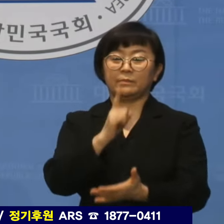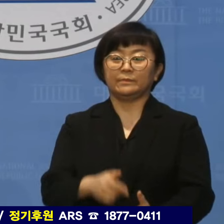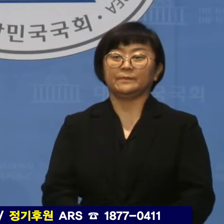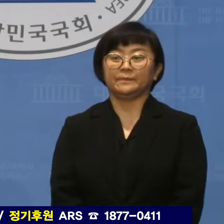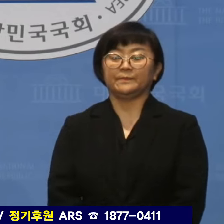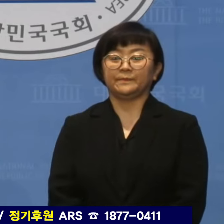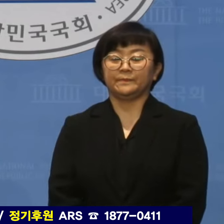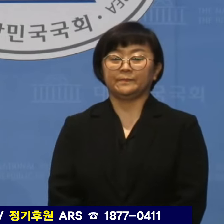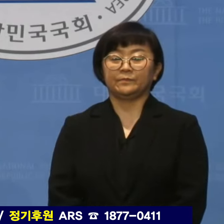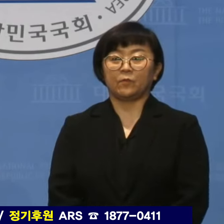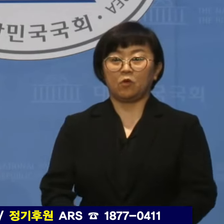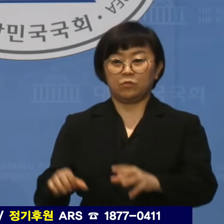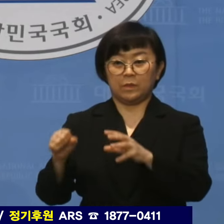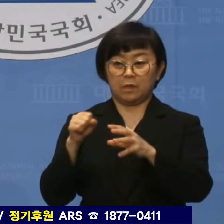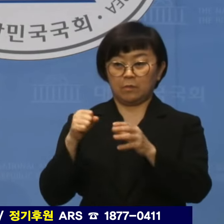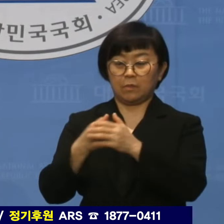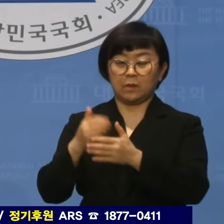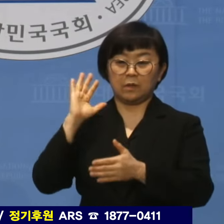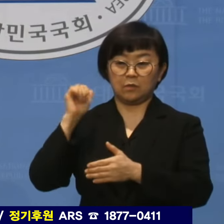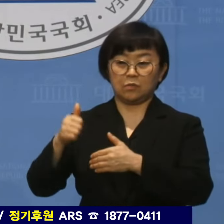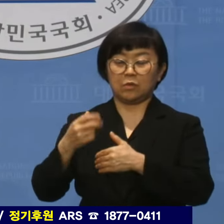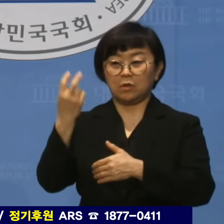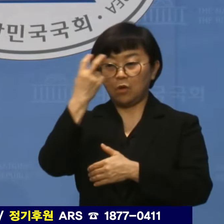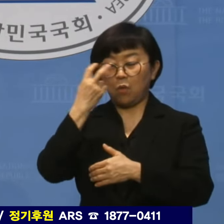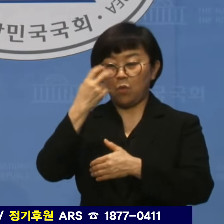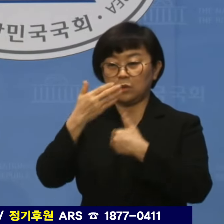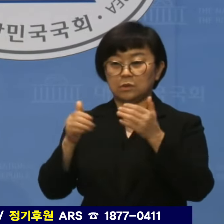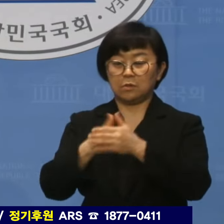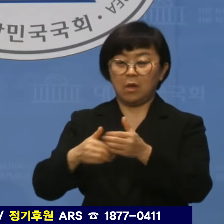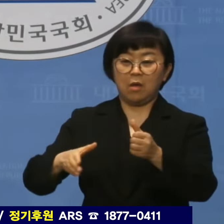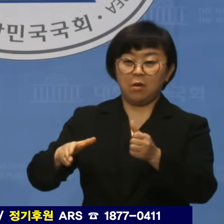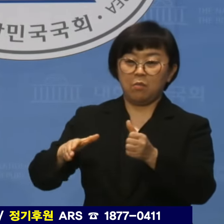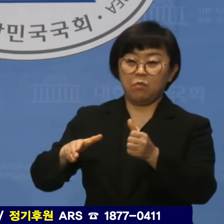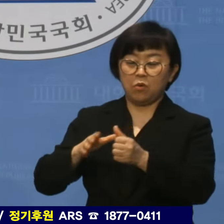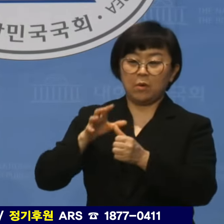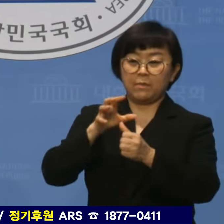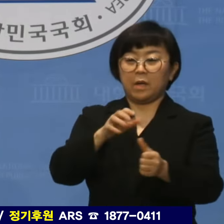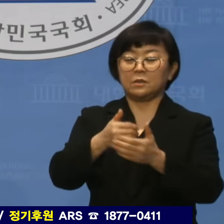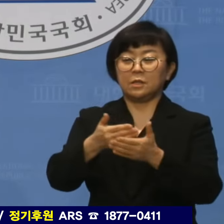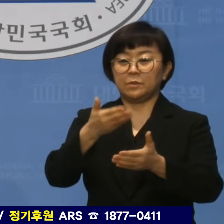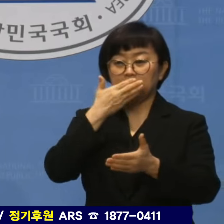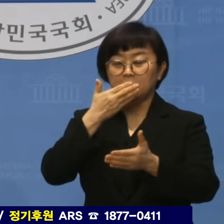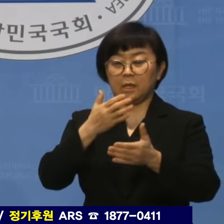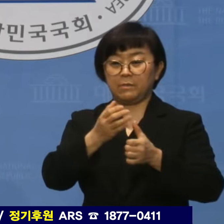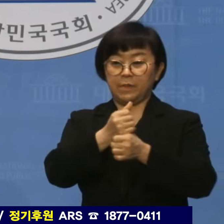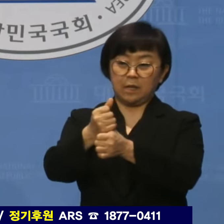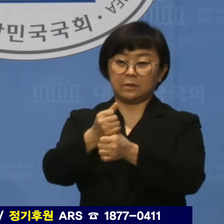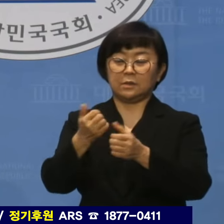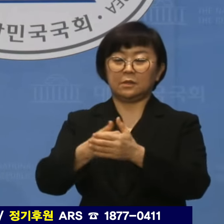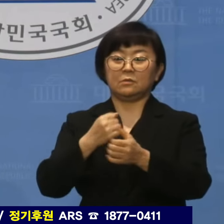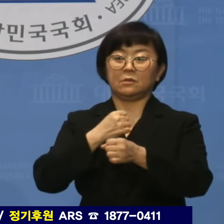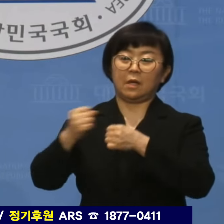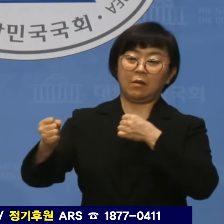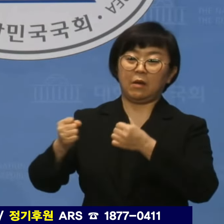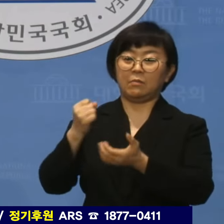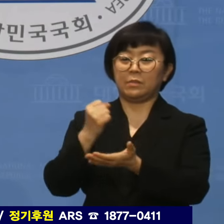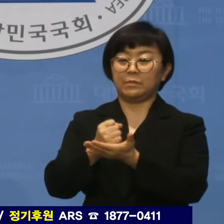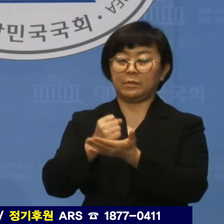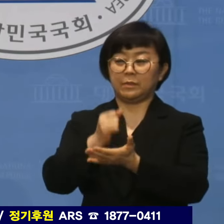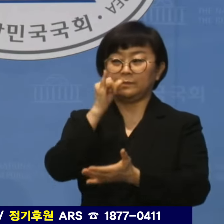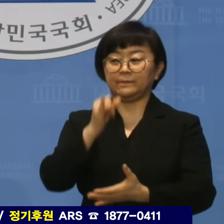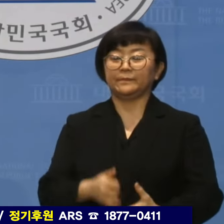마십시오. 국민의힘에서 대통령 경호처의 폭력 제압 입틀막 사건에 대해 황당한